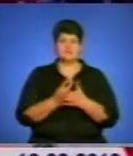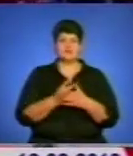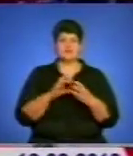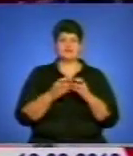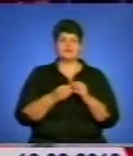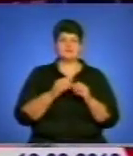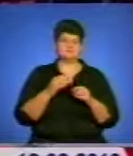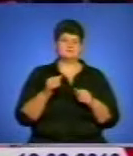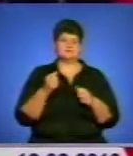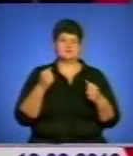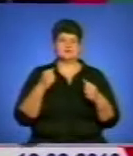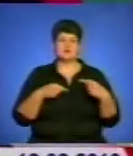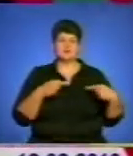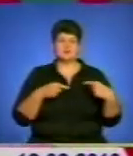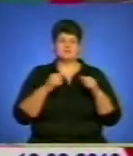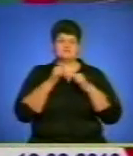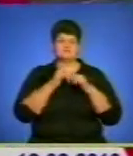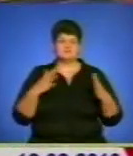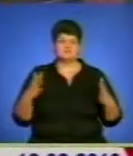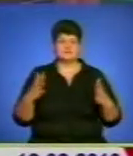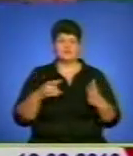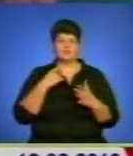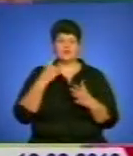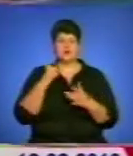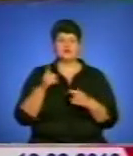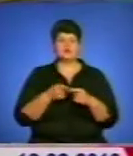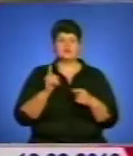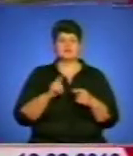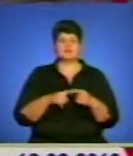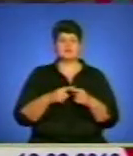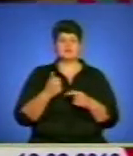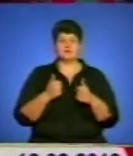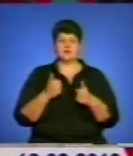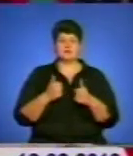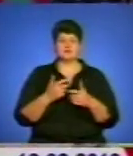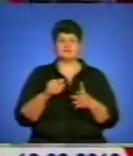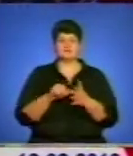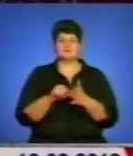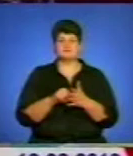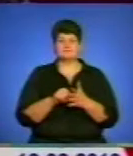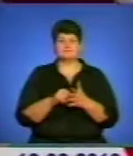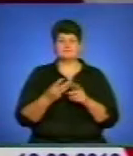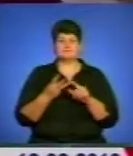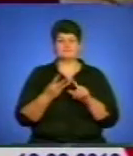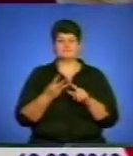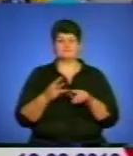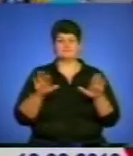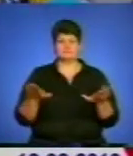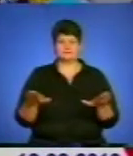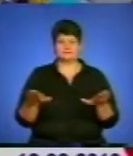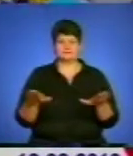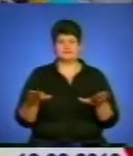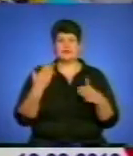майже неможливо, вважає чемпіон світу Микола Герас, який на цих змаганнях виступив гірше, як зазвичай. Здобув 3-тє місце.